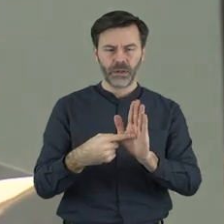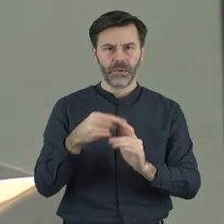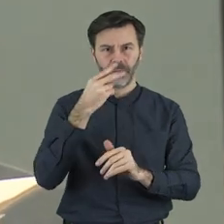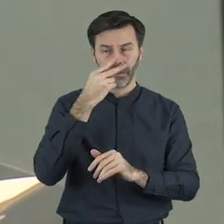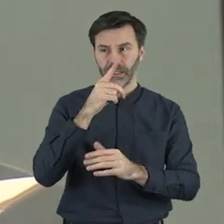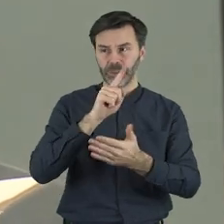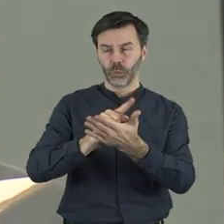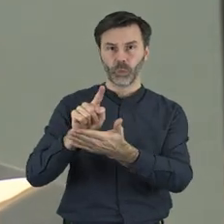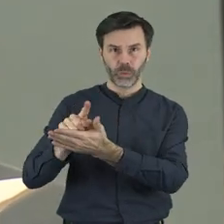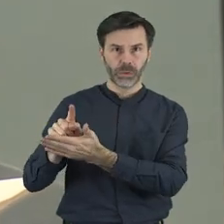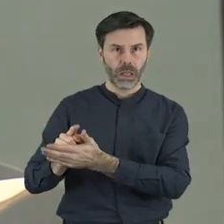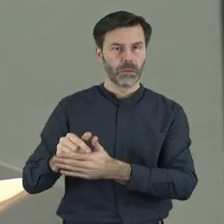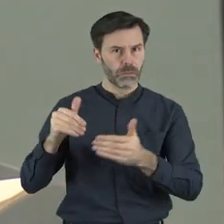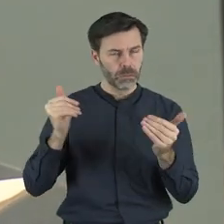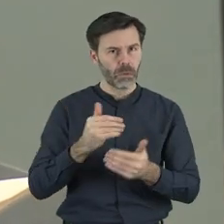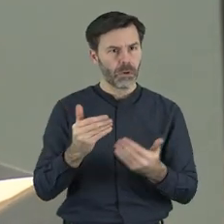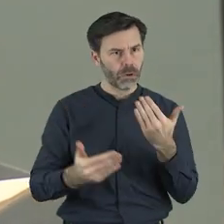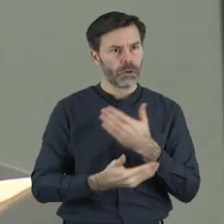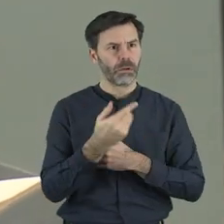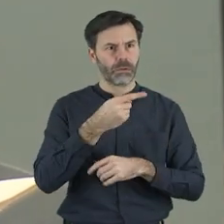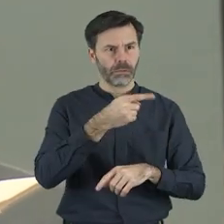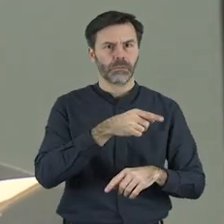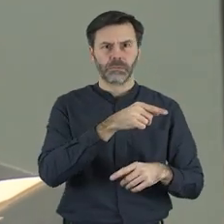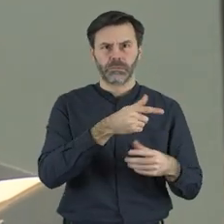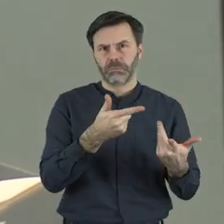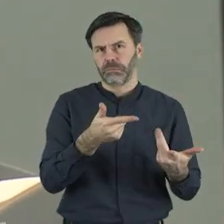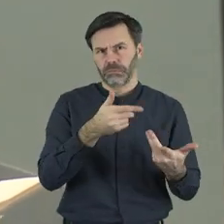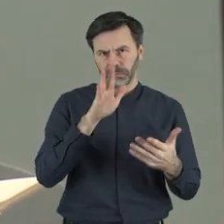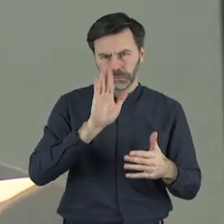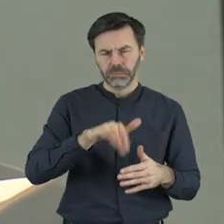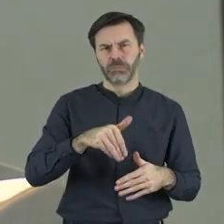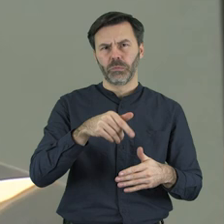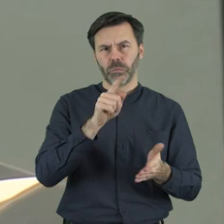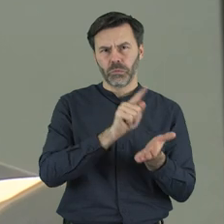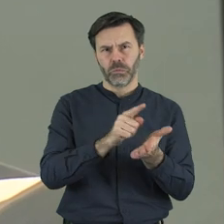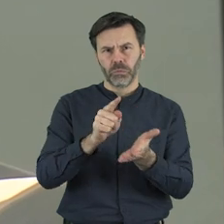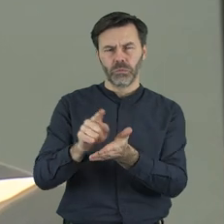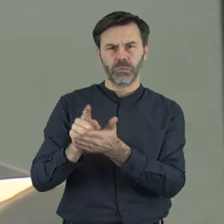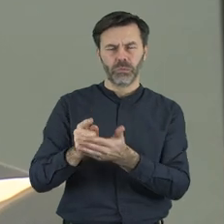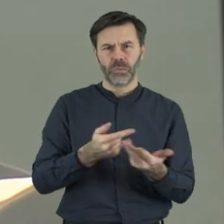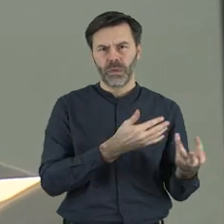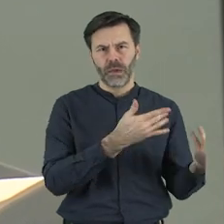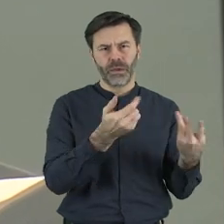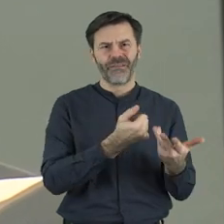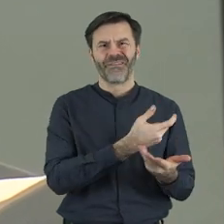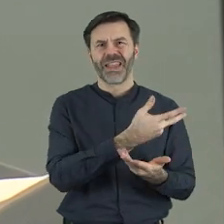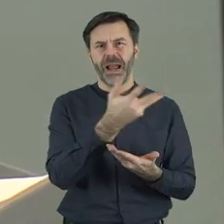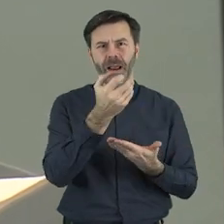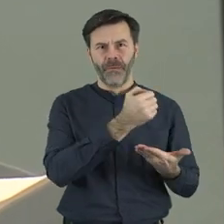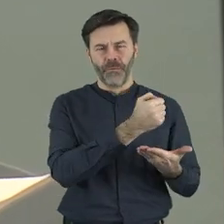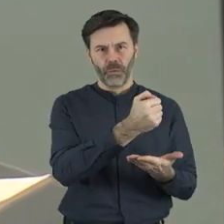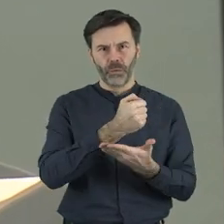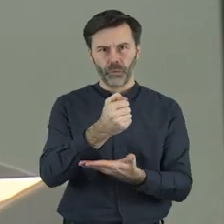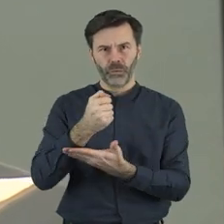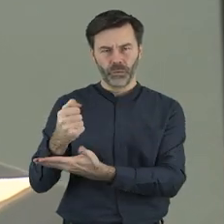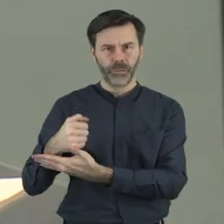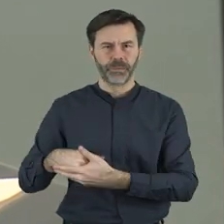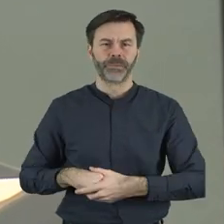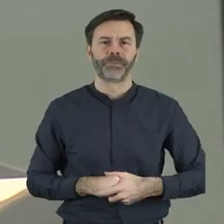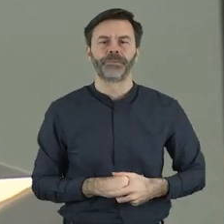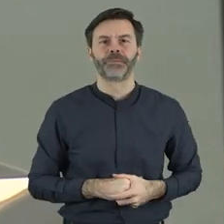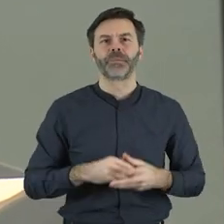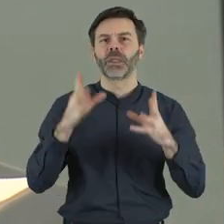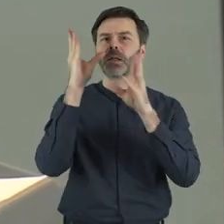podejścia wielofunduszowego w PROW-ie. Szanowna Pani Przewodnicząca, Panie Marszałku, w imieniu Łódzkiej Sieci LGD zwracam się